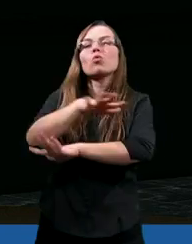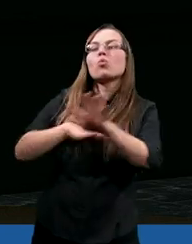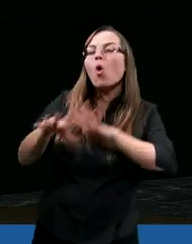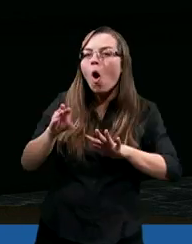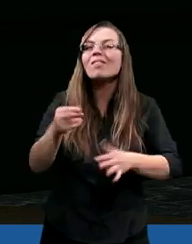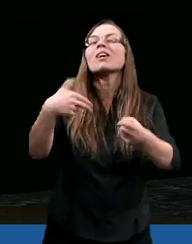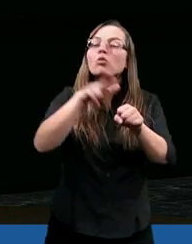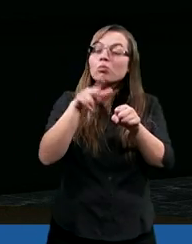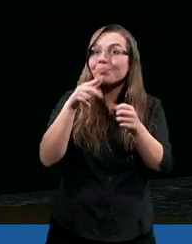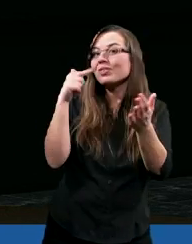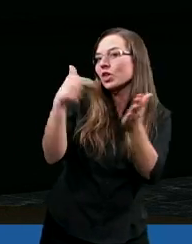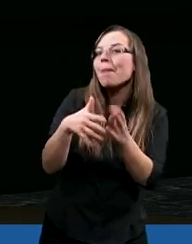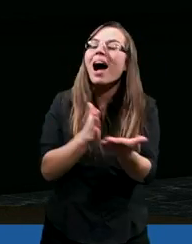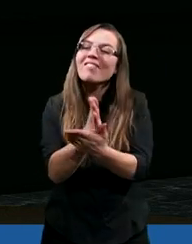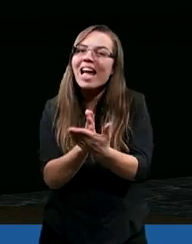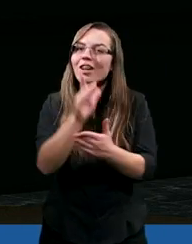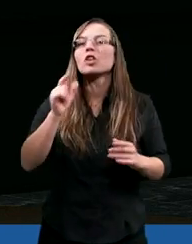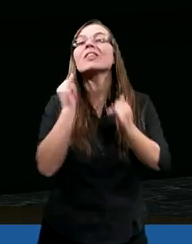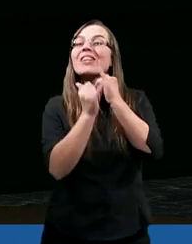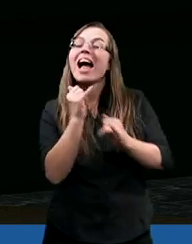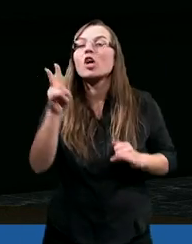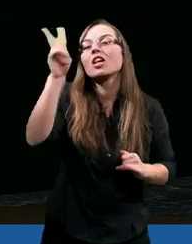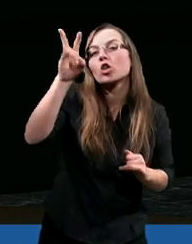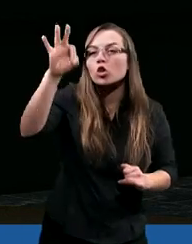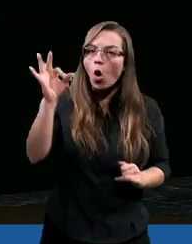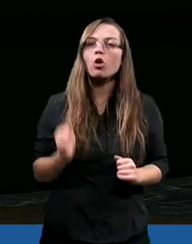którym po prostu trzeba wierzyć. I jeżeli ktoś,